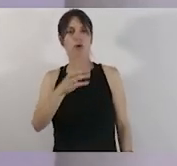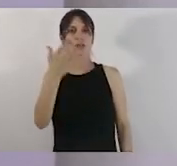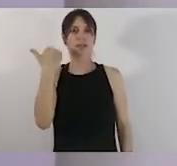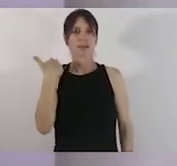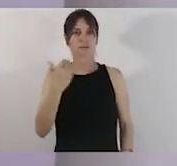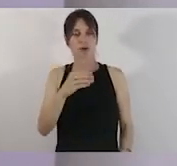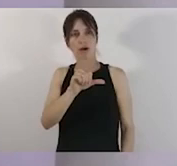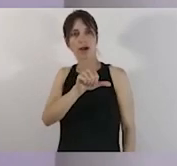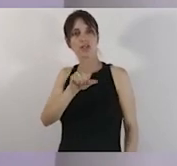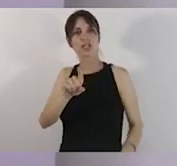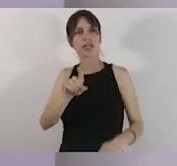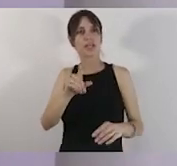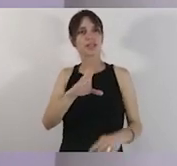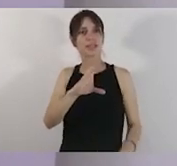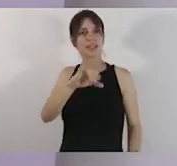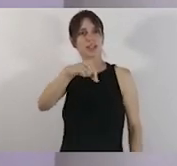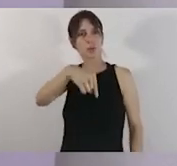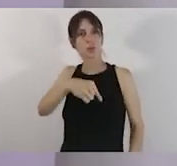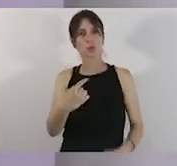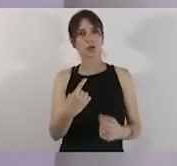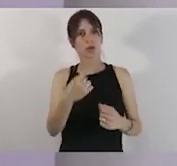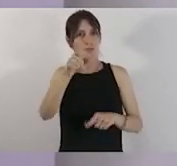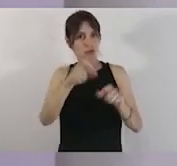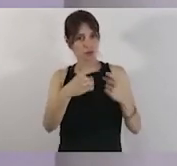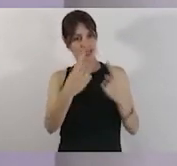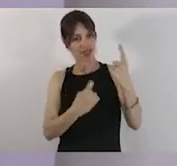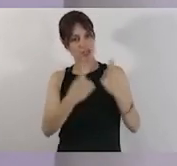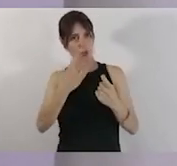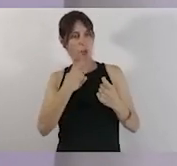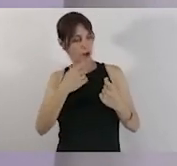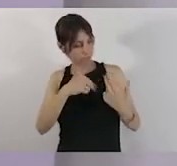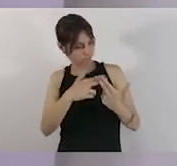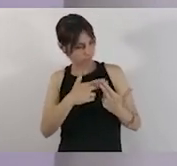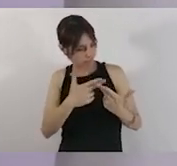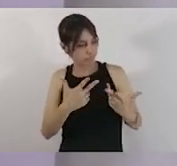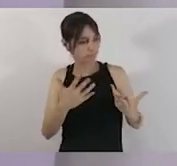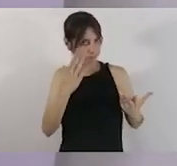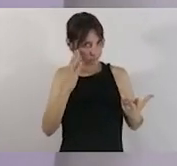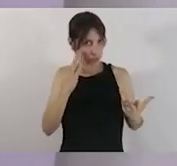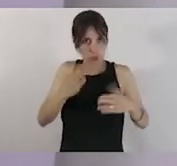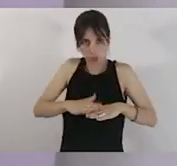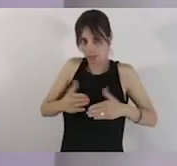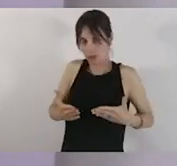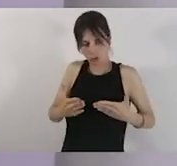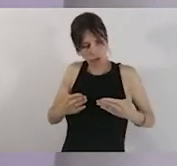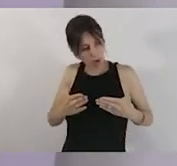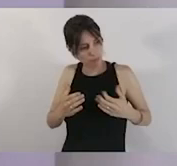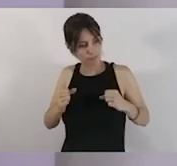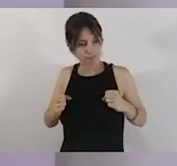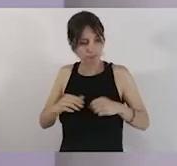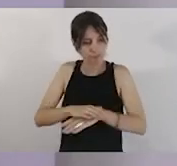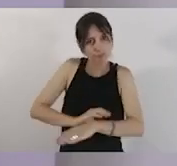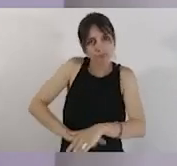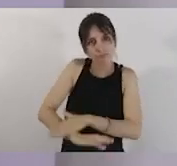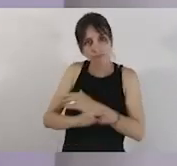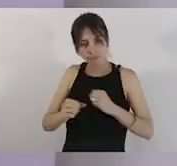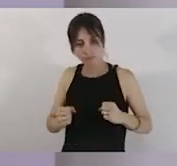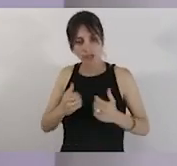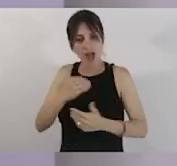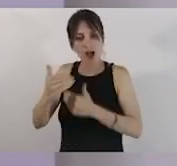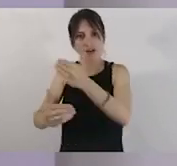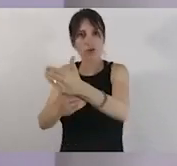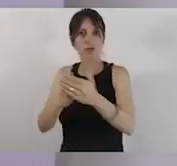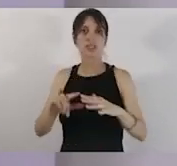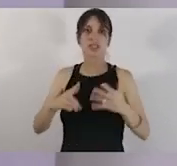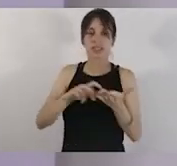où ces questions-là étaient revenues. Donc c'est une bonne chose d'avancer sur ça. On avait fait le tour de l'ensemble du 7e arrondissement et des